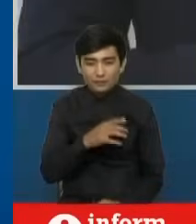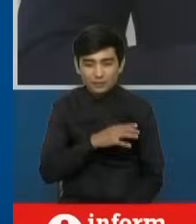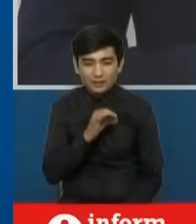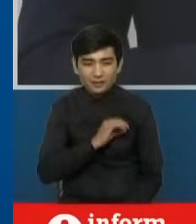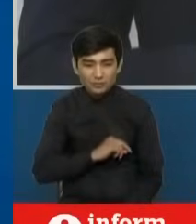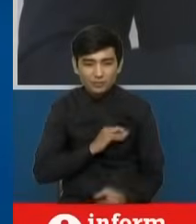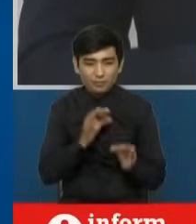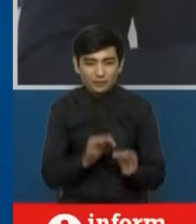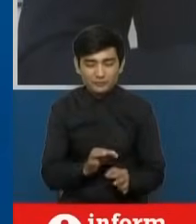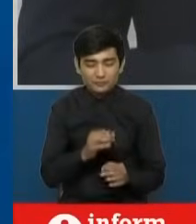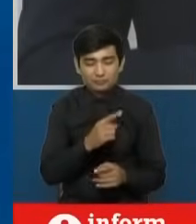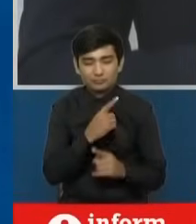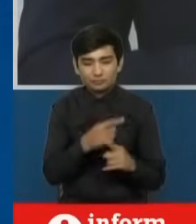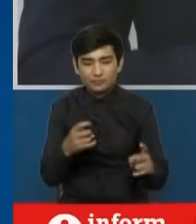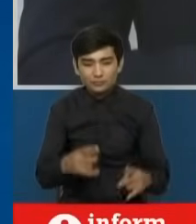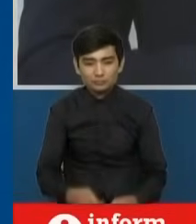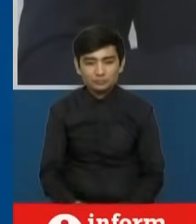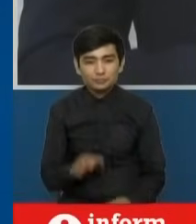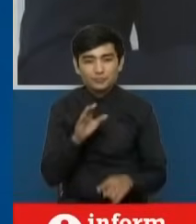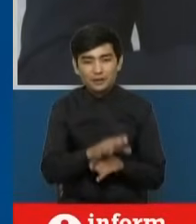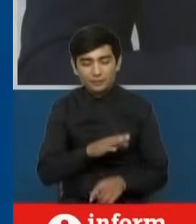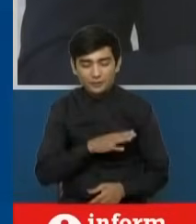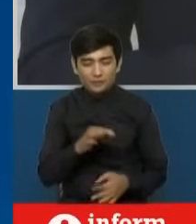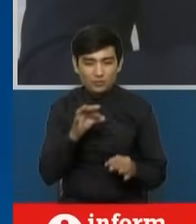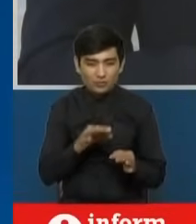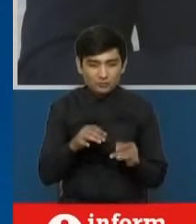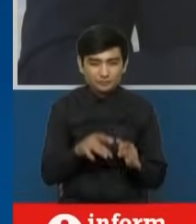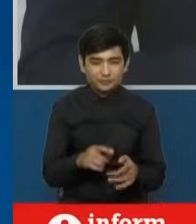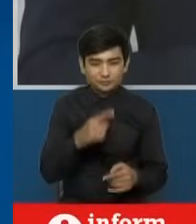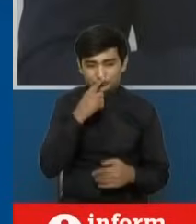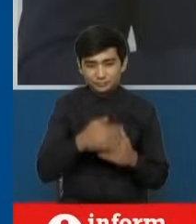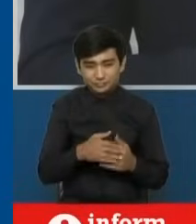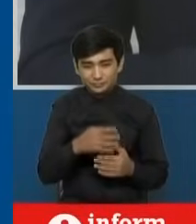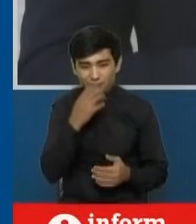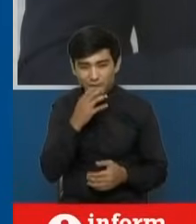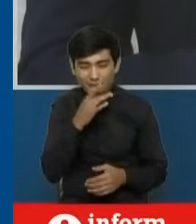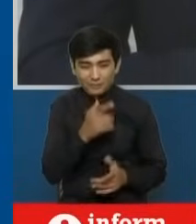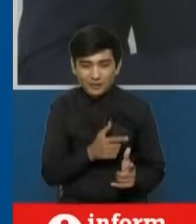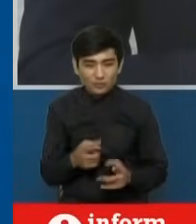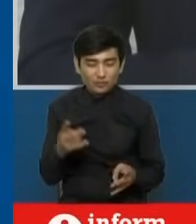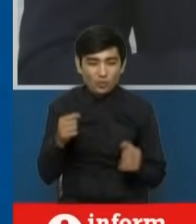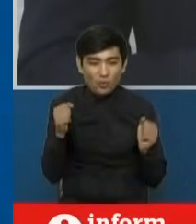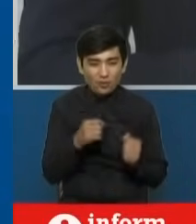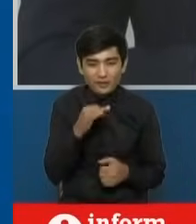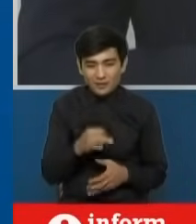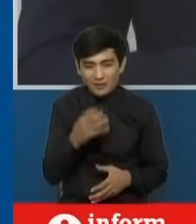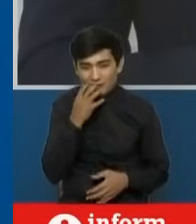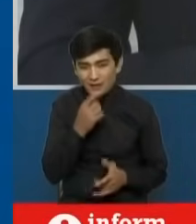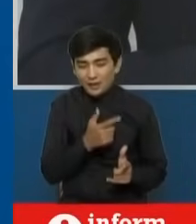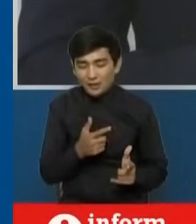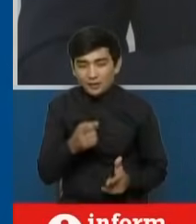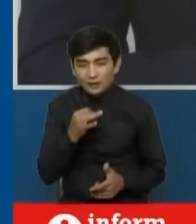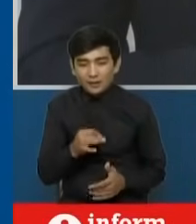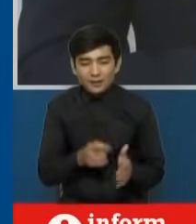работу. Несмотря на ранние данные поручения для принятия оперативных мер, наблюдаются отставания от графиков у ряда регионов.